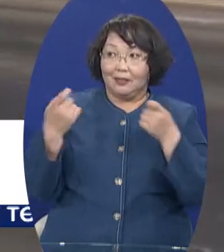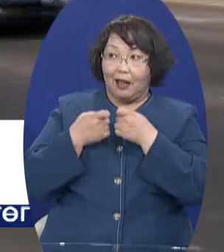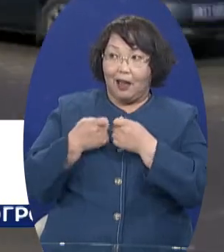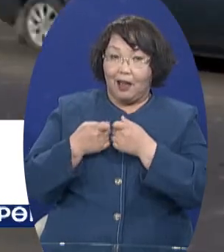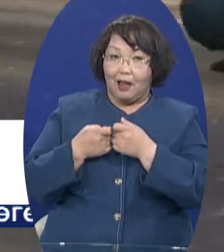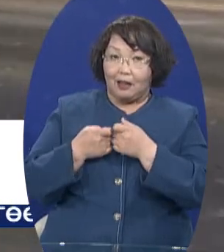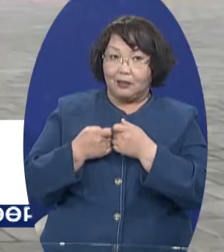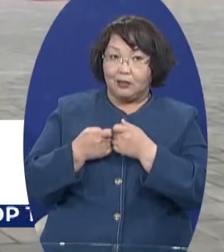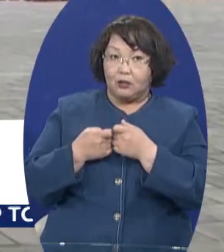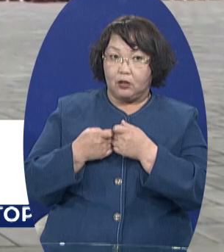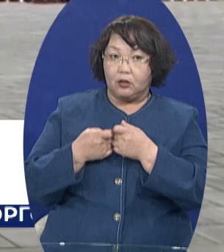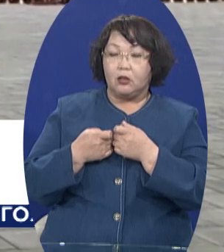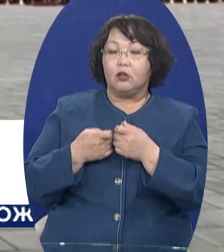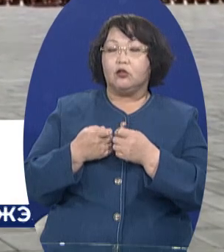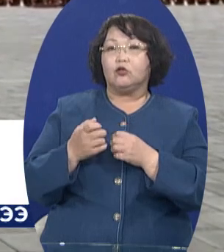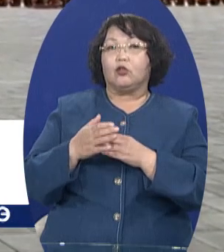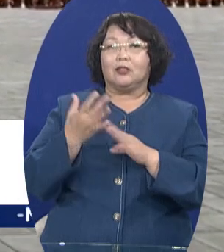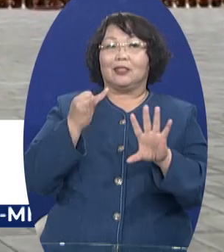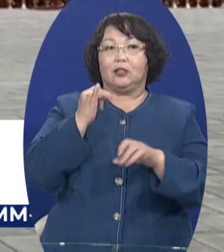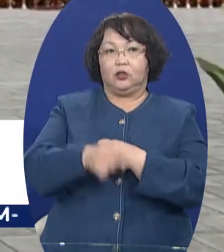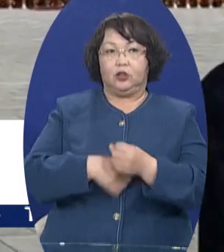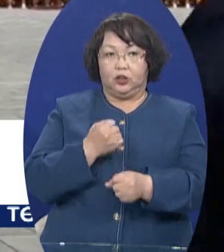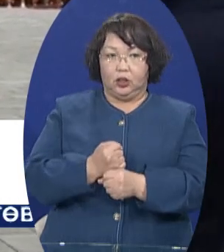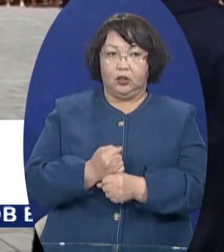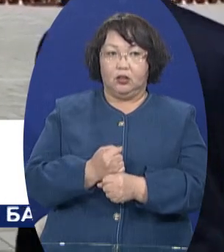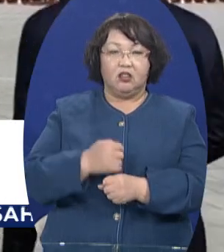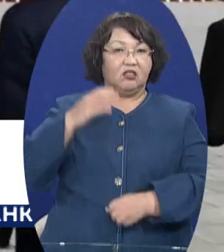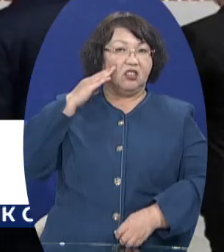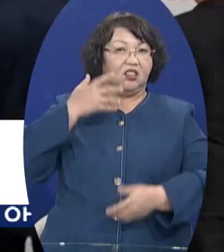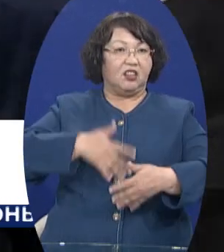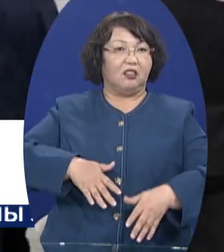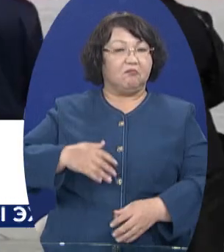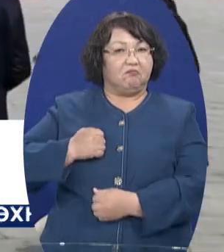70 жилийн ойг тохиолдуулан Хятад Оросын төлөөлөгчдийг цэргийн парадад урьсан.